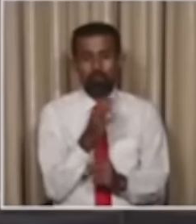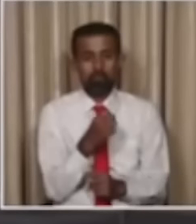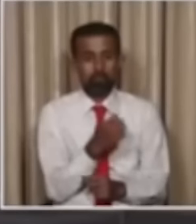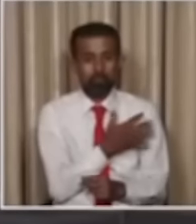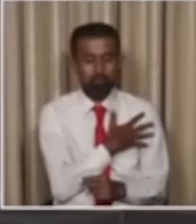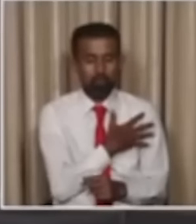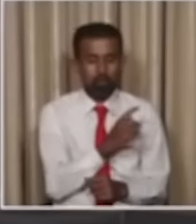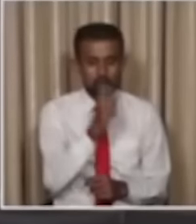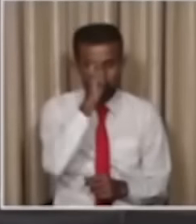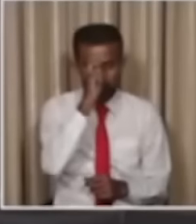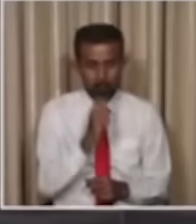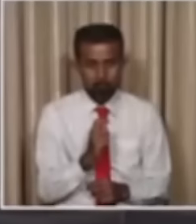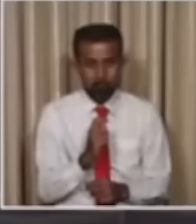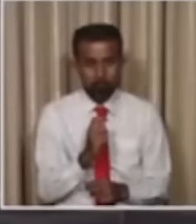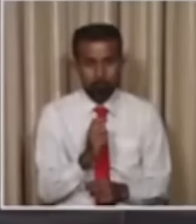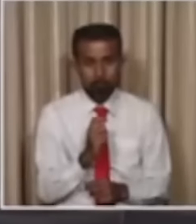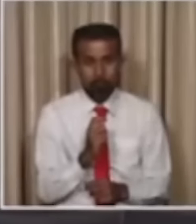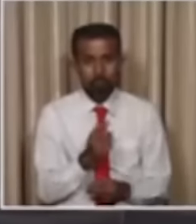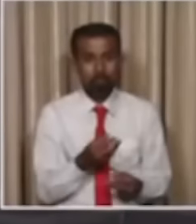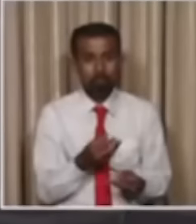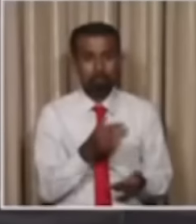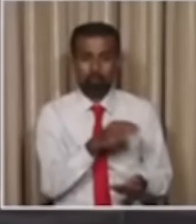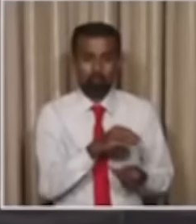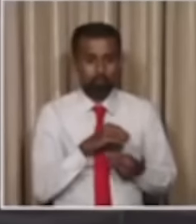ගෝඨාභය රාජපක්ෂ මහතාගේ අතටපත් වුණාම